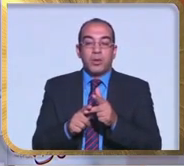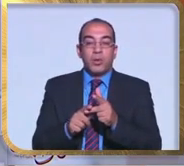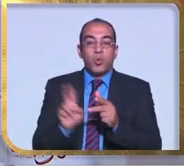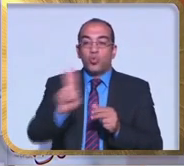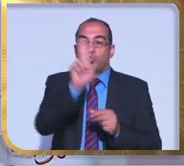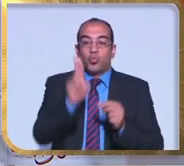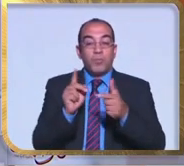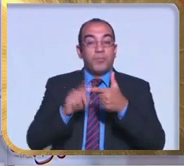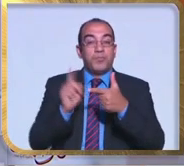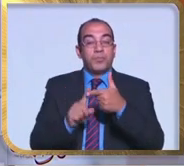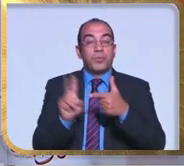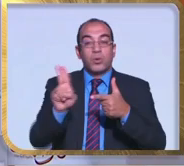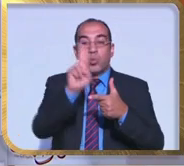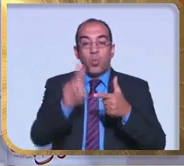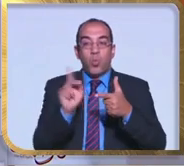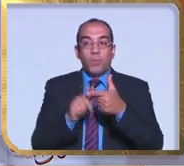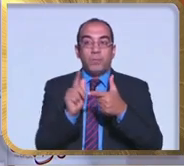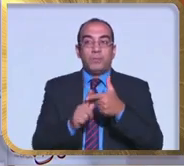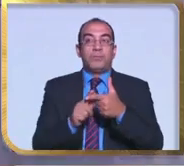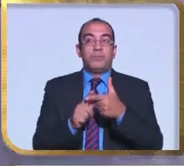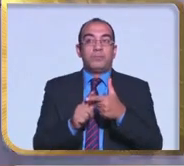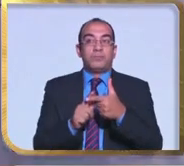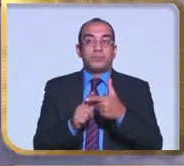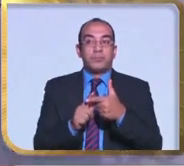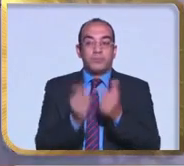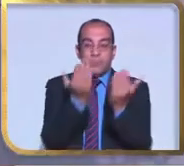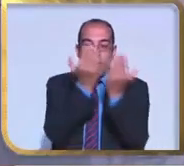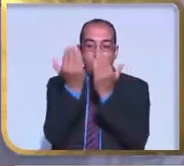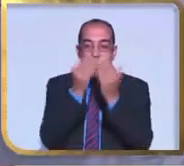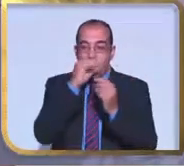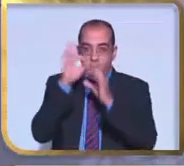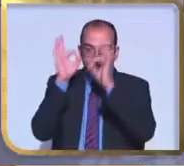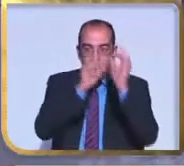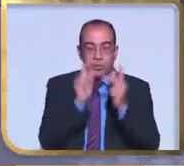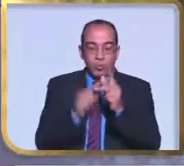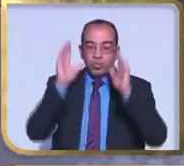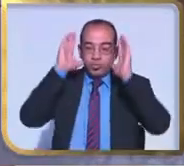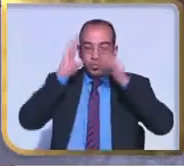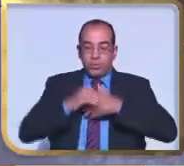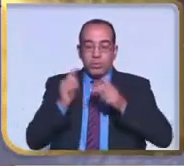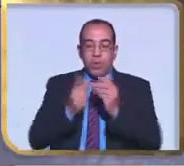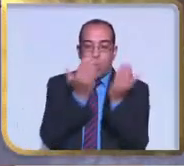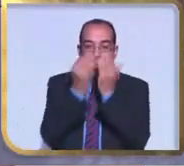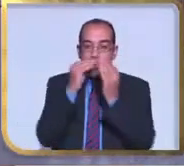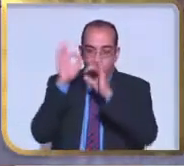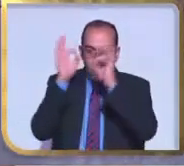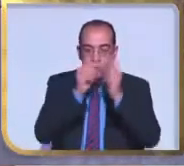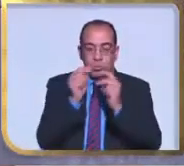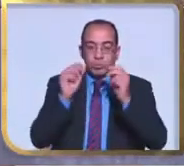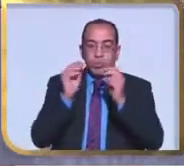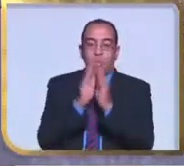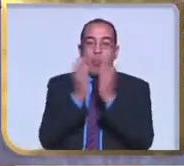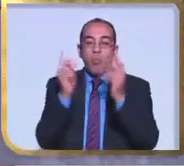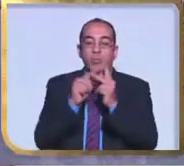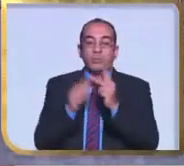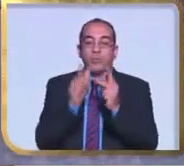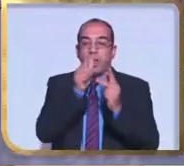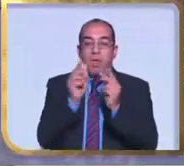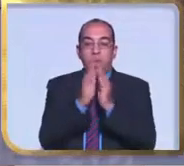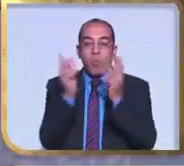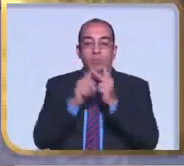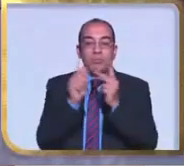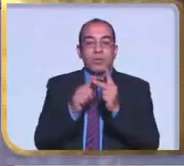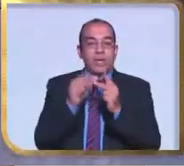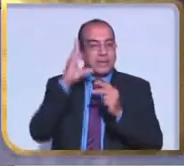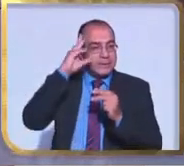لسؤالك الثاني عن قراءة القرآن في الصلاة، هل ينفع أن أنا أقرأ من المصحف؟ لأن حضرتك بتقولي أنا بقيت